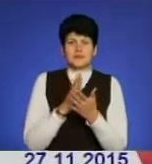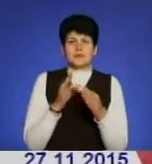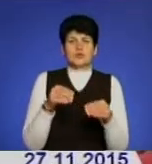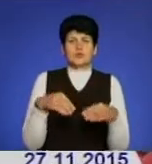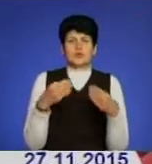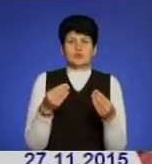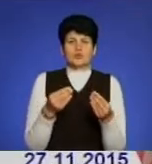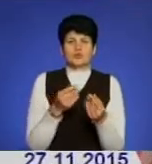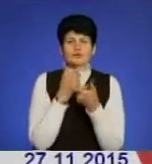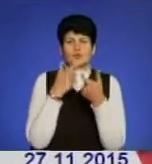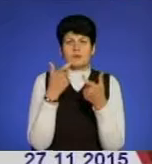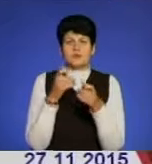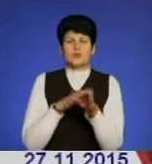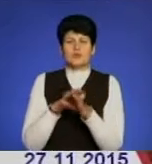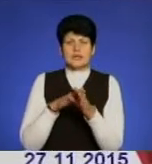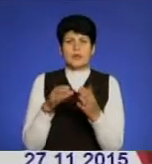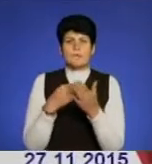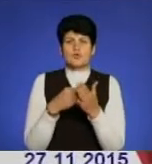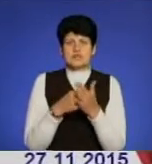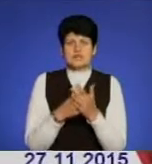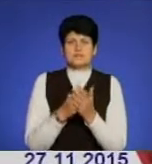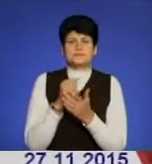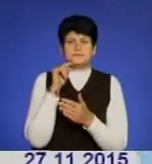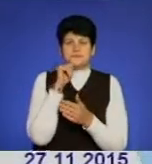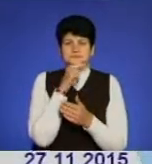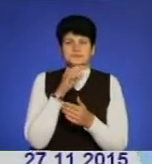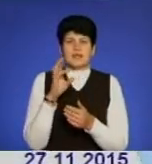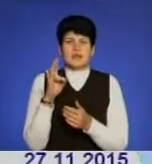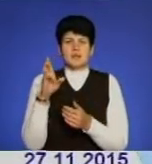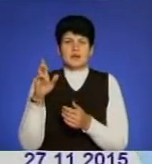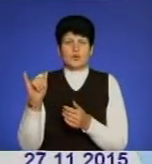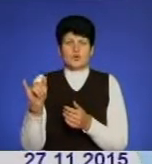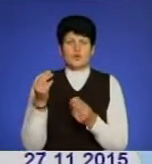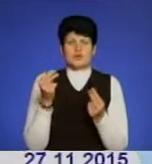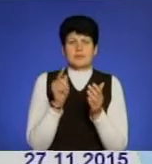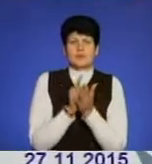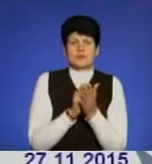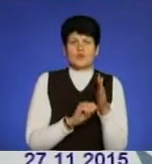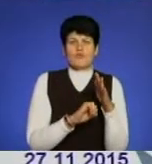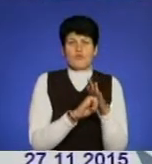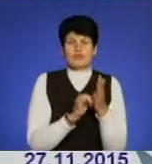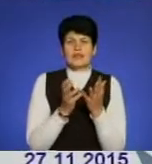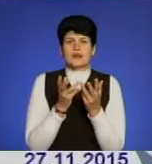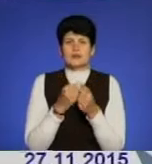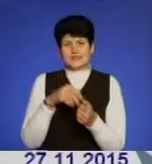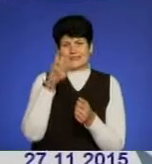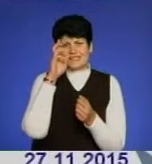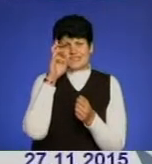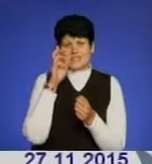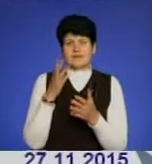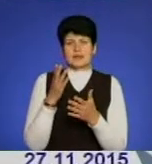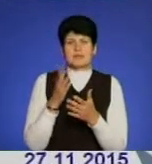до інформації про виконання бюджетів, заощадження НБУ, кошти пенсійного фонду та навіть рахунки державних і